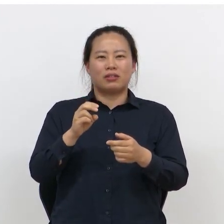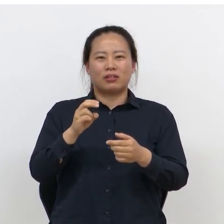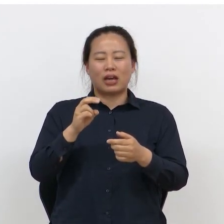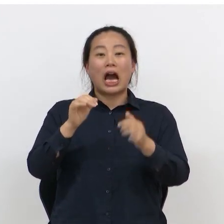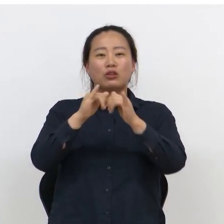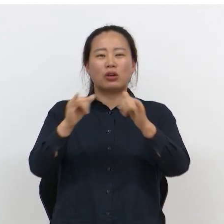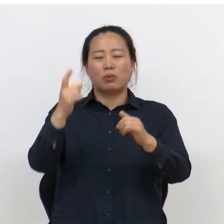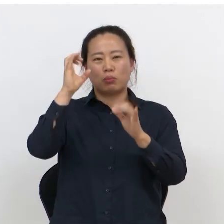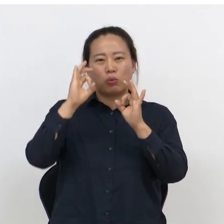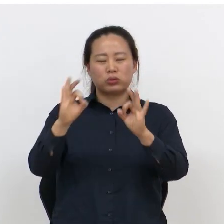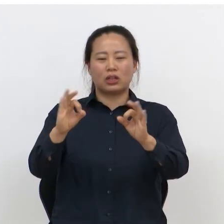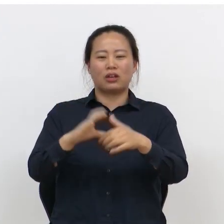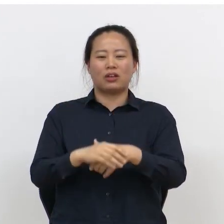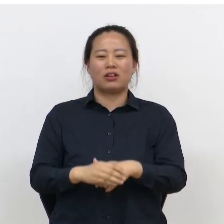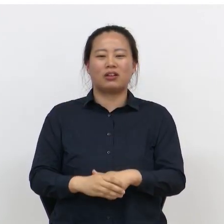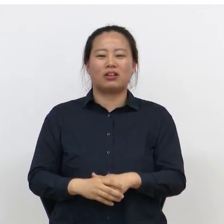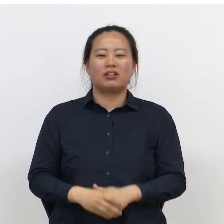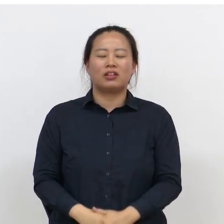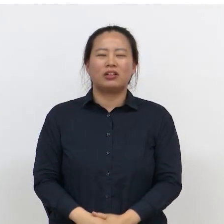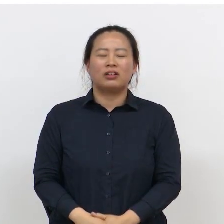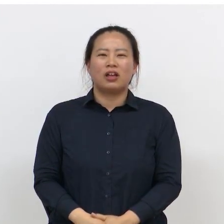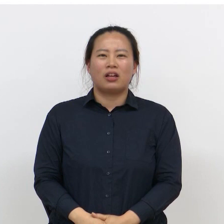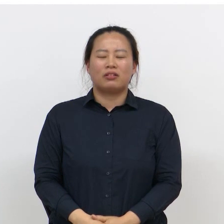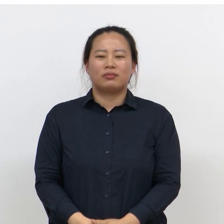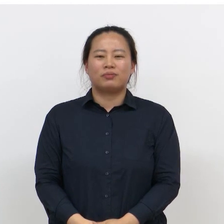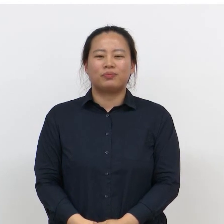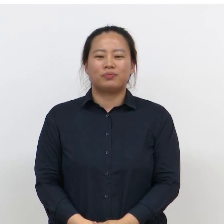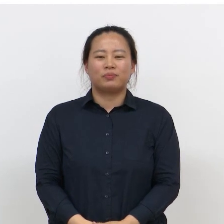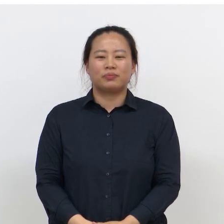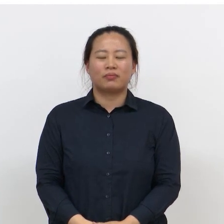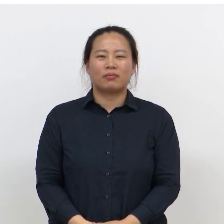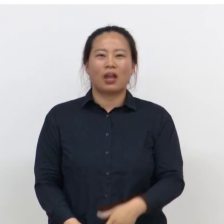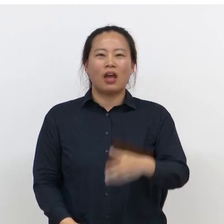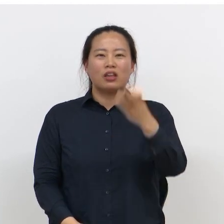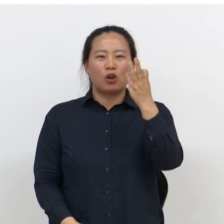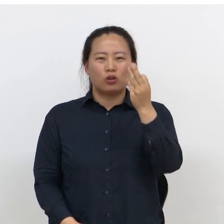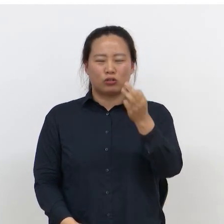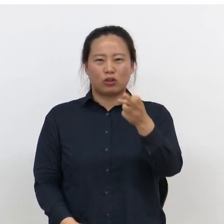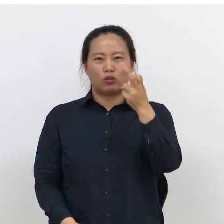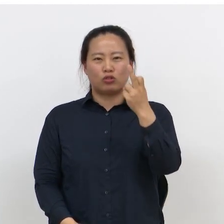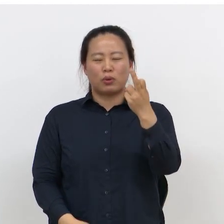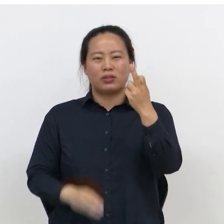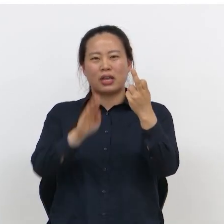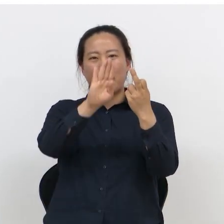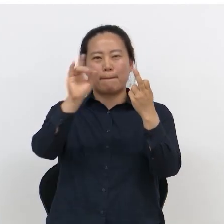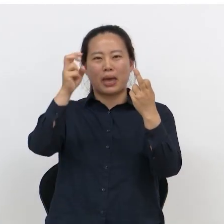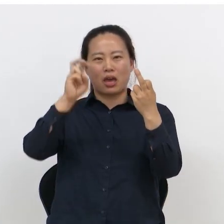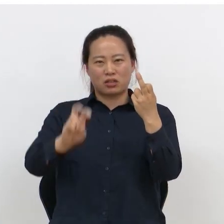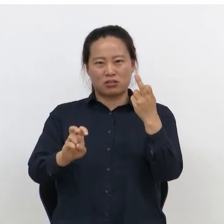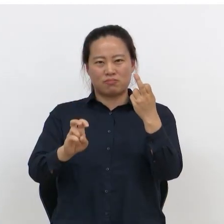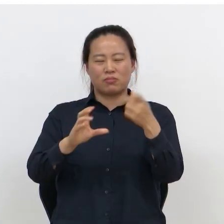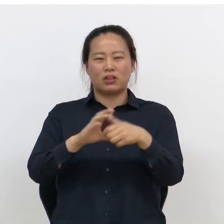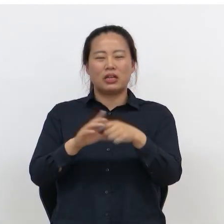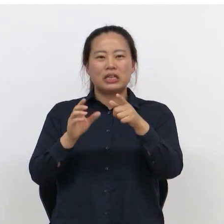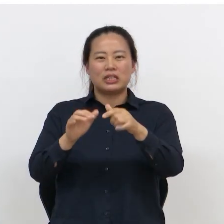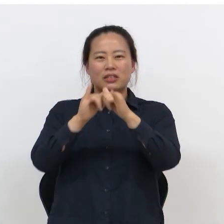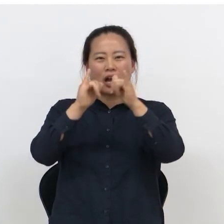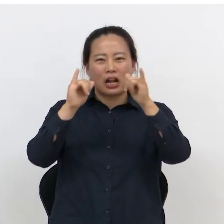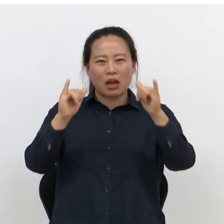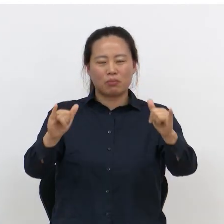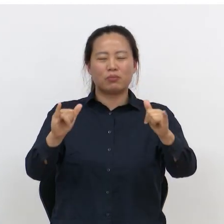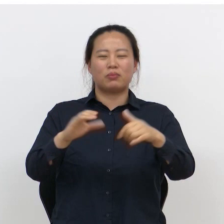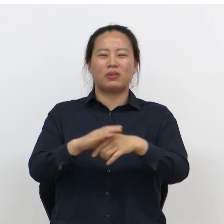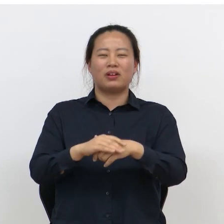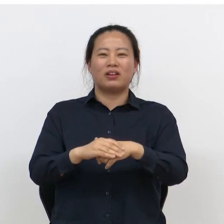기본 주파수가 128Hz고 제일 끝에 나오는 12번째 배음이 128 곱하기 12 하면